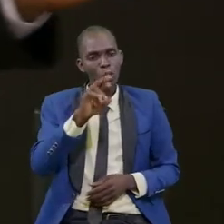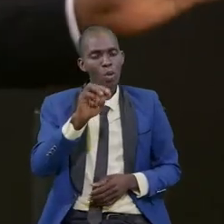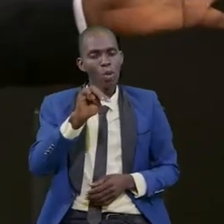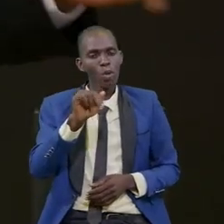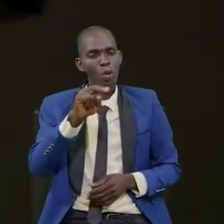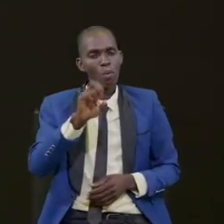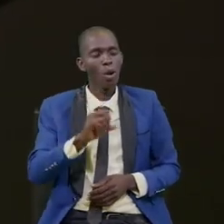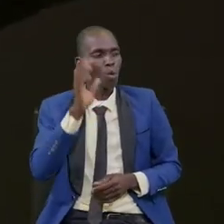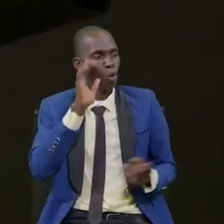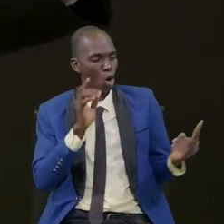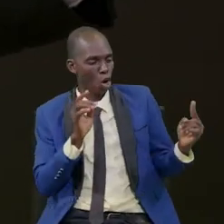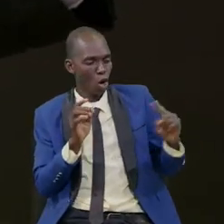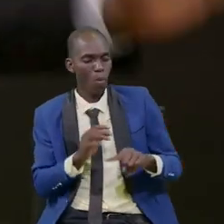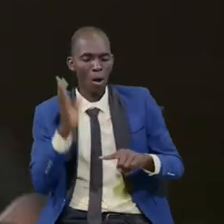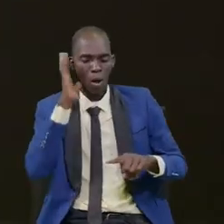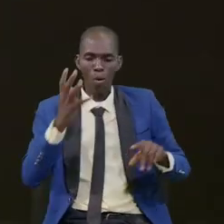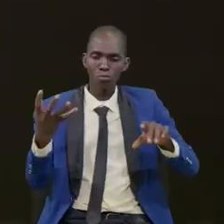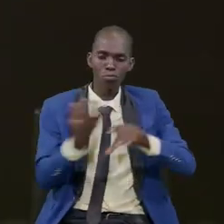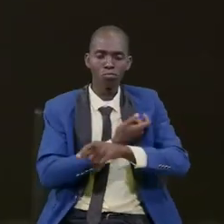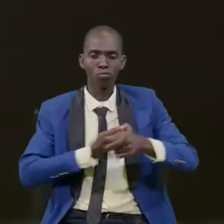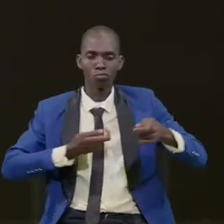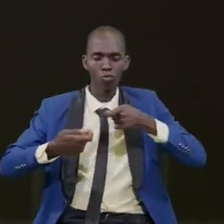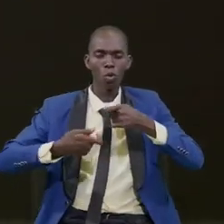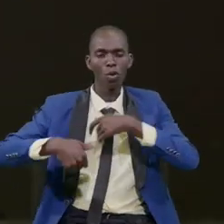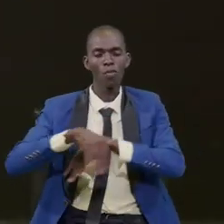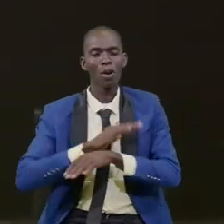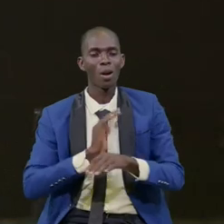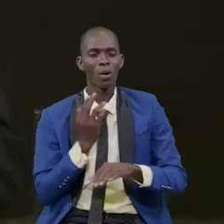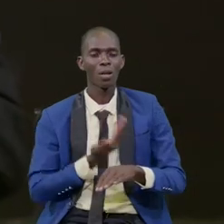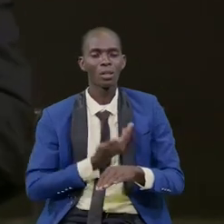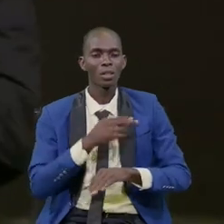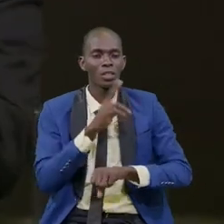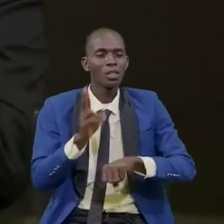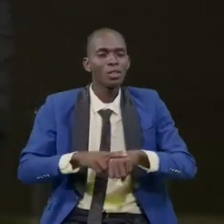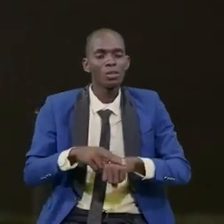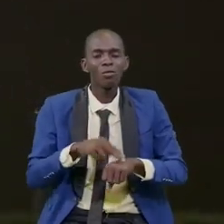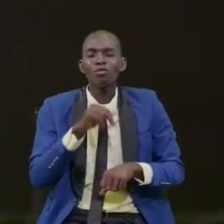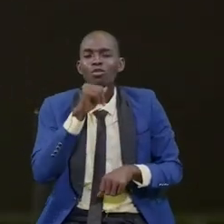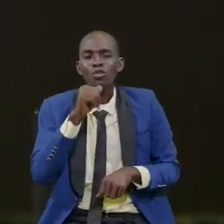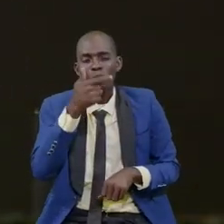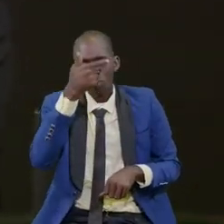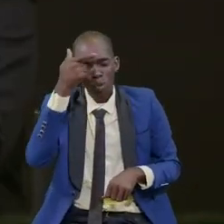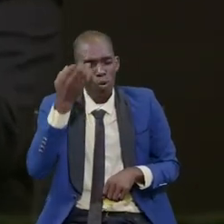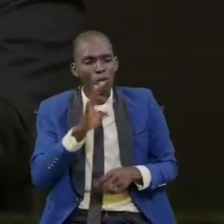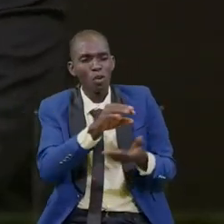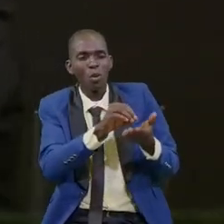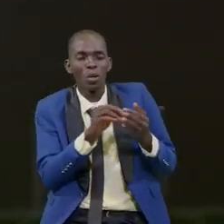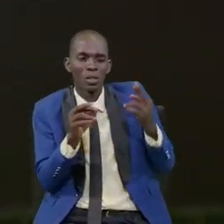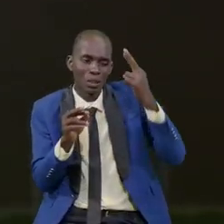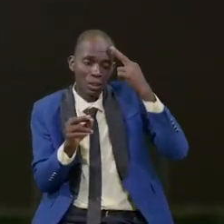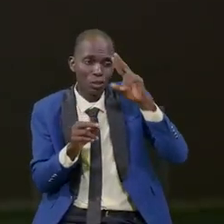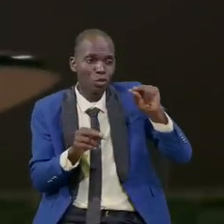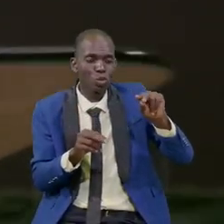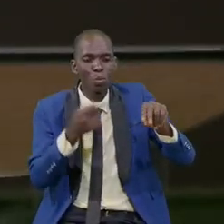cela. Pas à cause des raisons qu'il donnait. Mais à cause de cela, il y a des paroles d'envie. C'est pourquoi